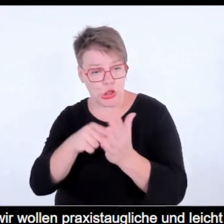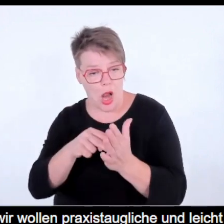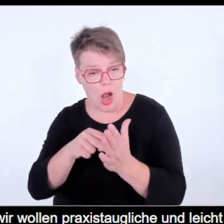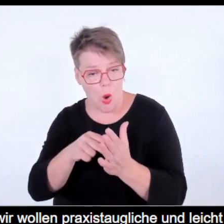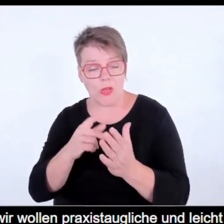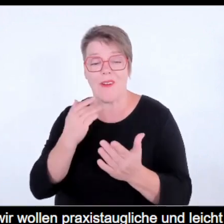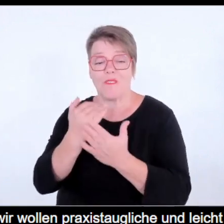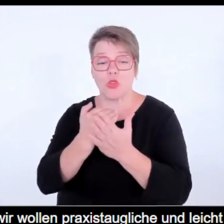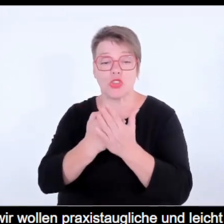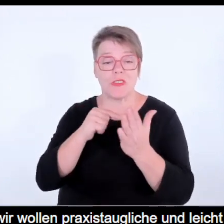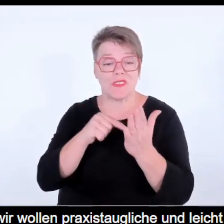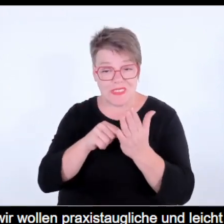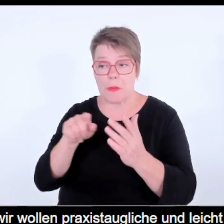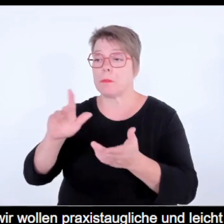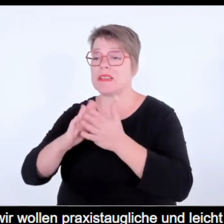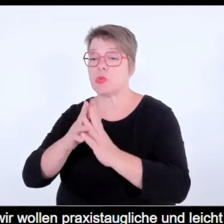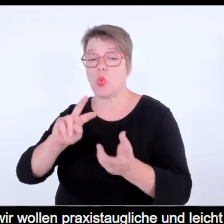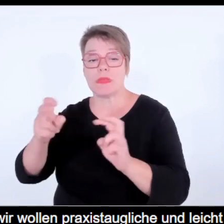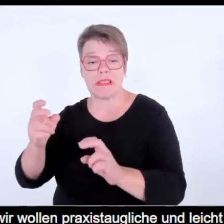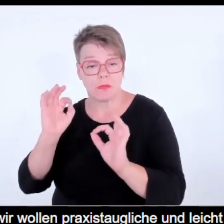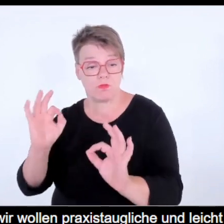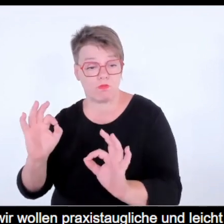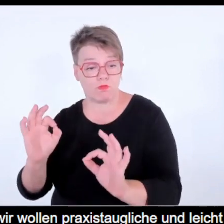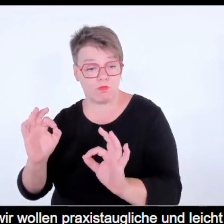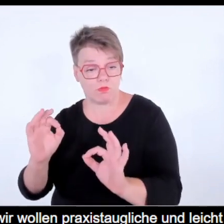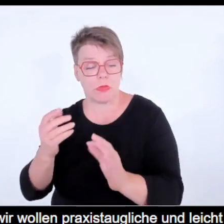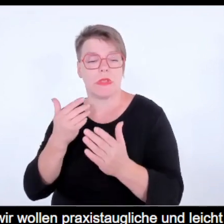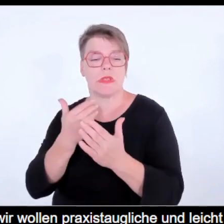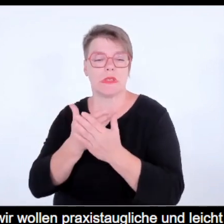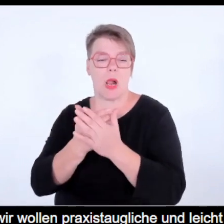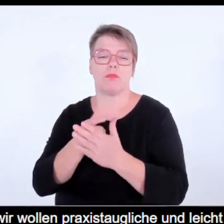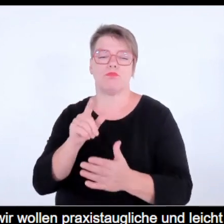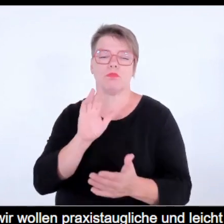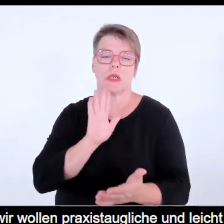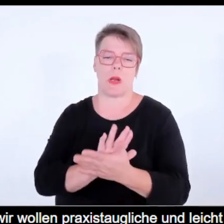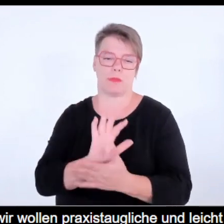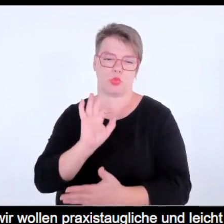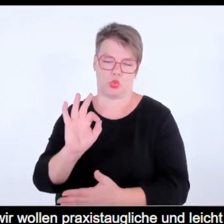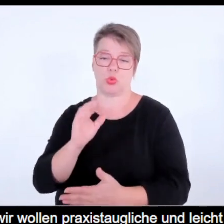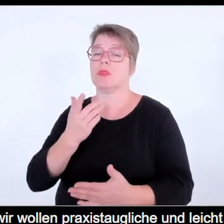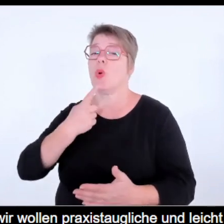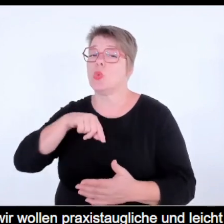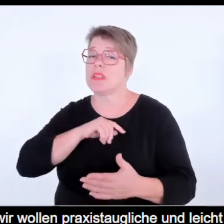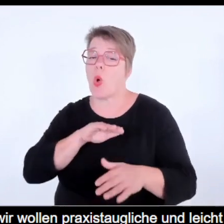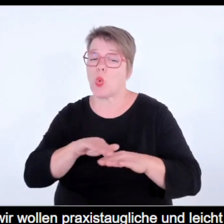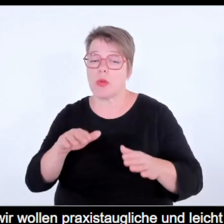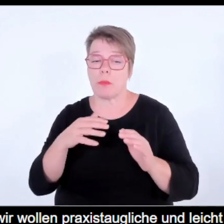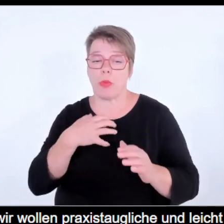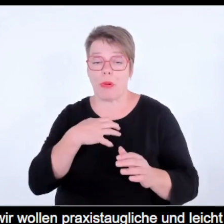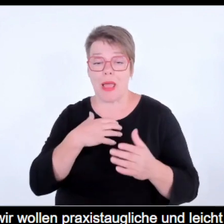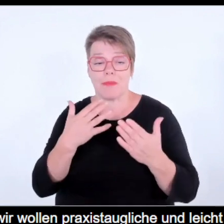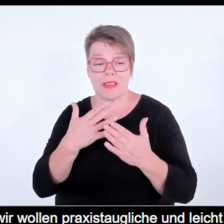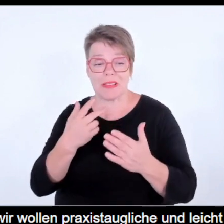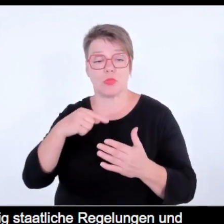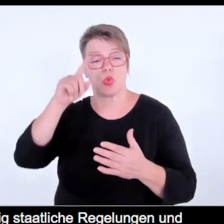Deutschland immer hatte gegenüber anderen Ländern in Europa, zu einer Schwäche geworden ist. Sie lähmt das Ehrenamt, wenn du unzählige Dinge ausführen musst.